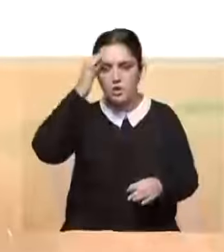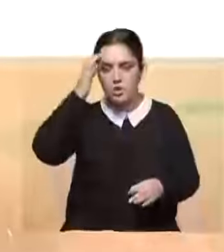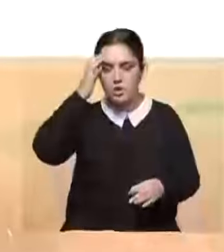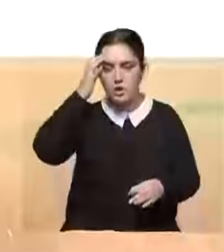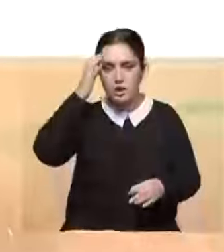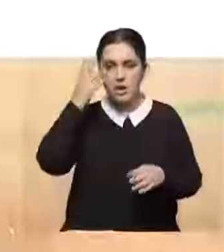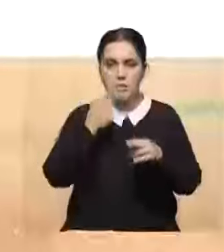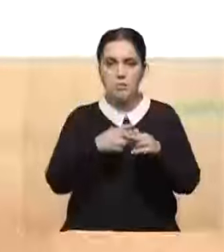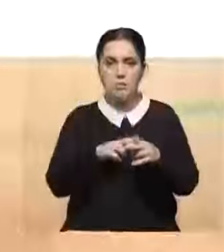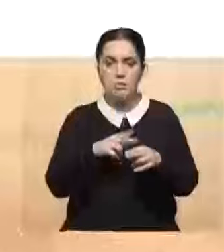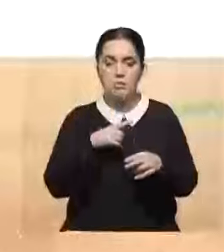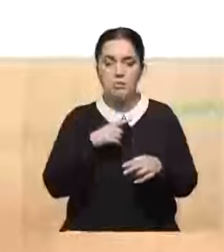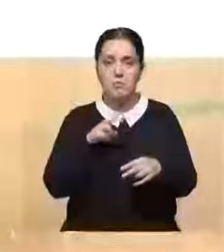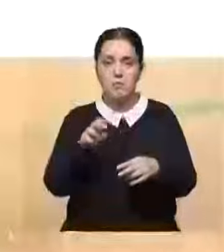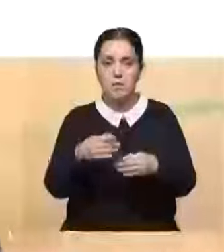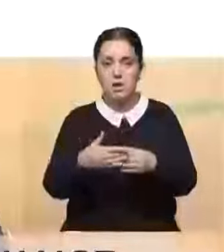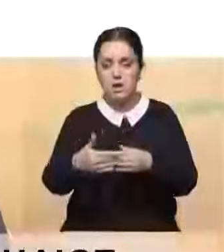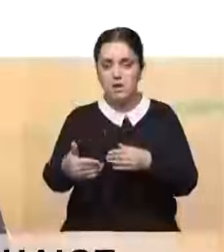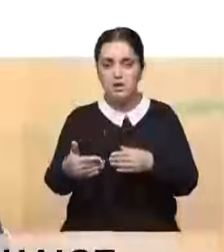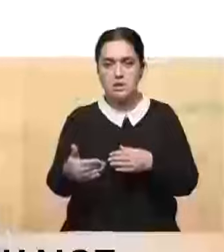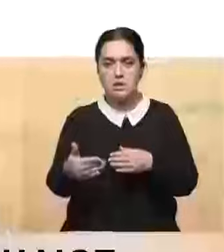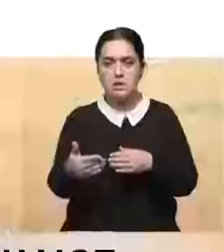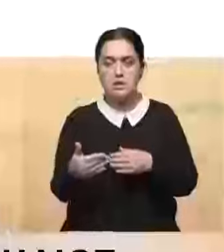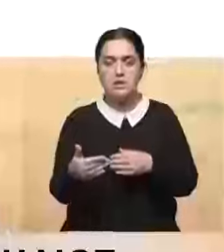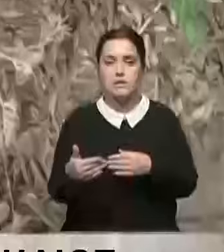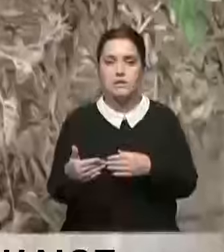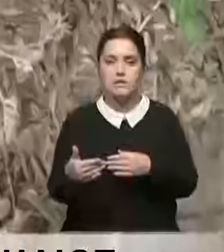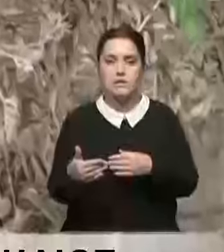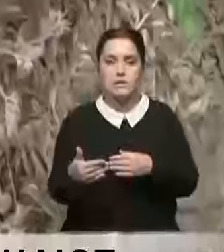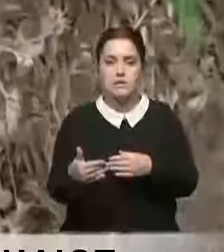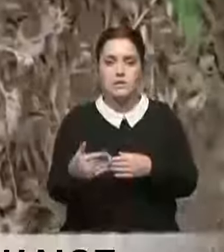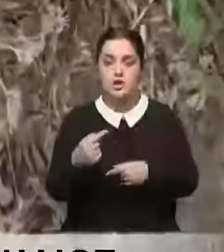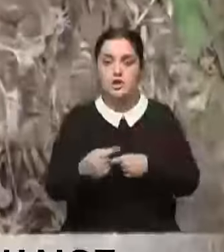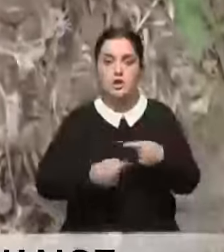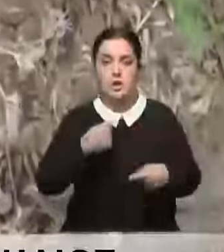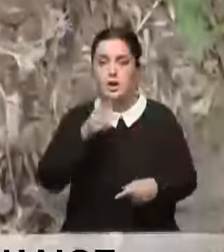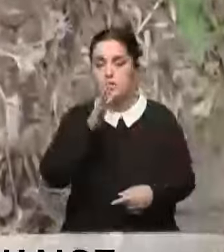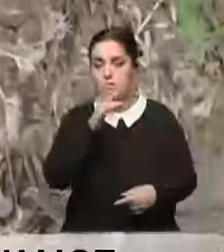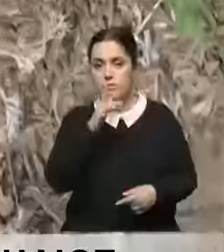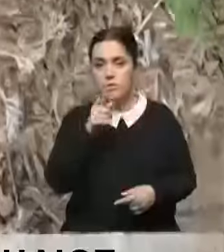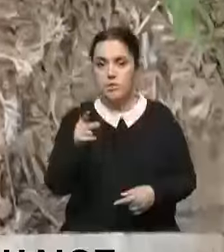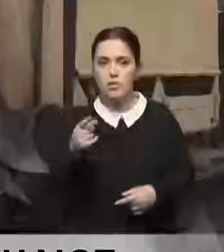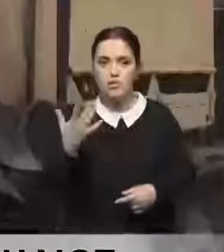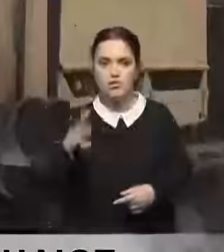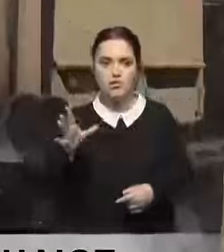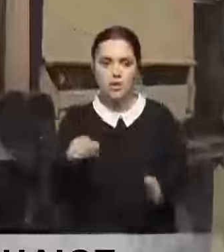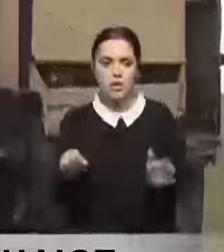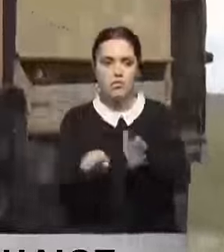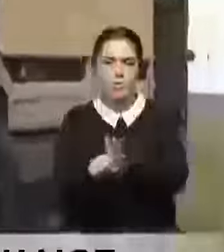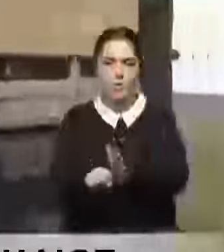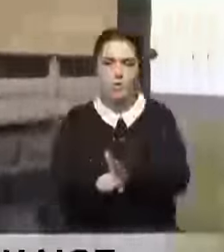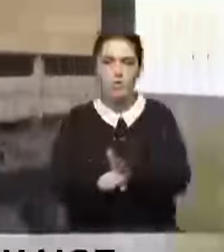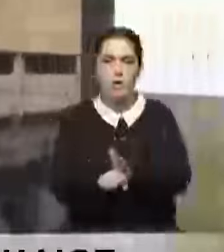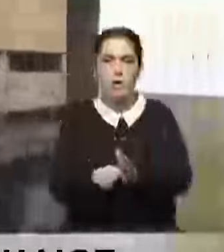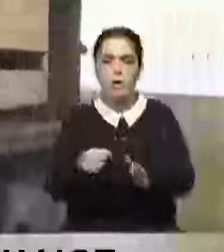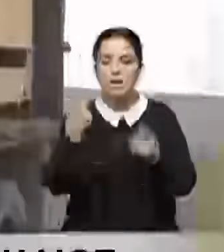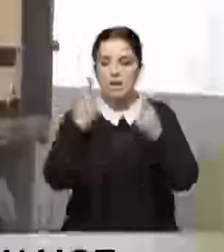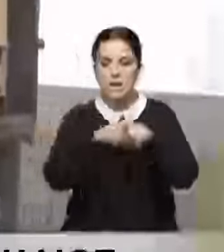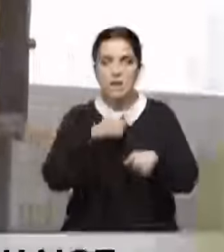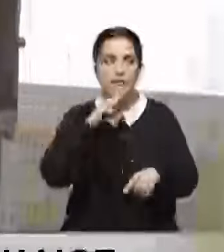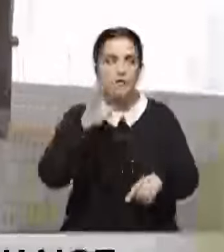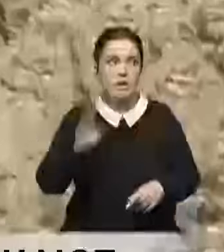пятна черные заехал, вот, расстояние подрасчитал между там проходами. И все, через время туда едешь, она вся лежит, вся мертвая. Техники у нас достаточно, с ядом